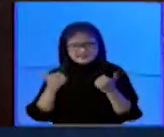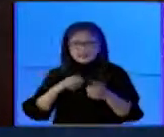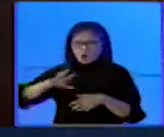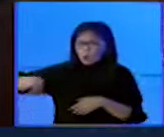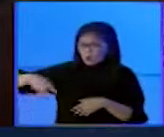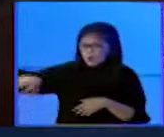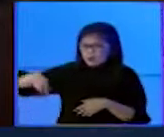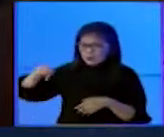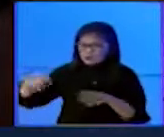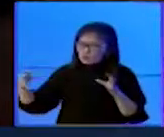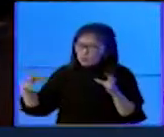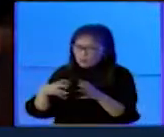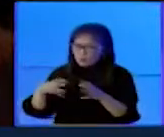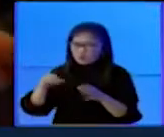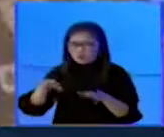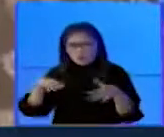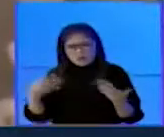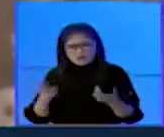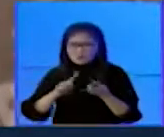dengan teman-teman terdekat kita.